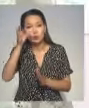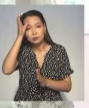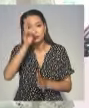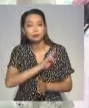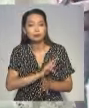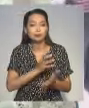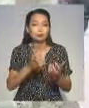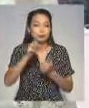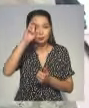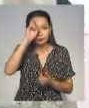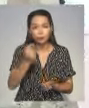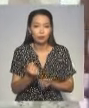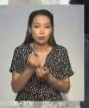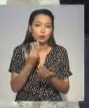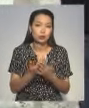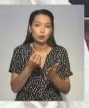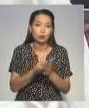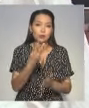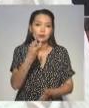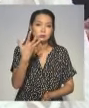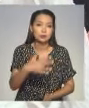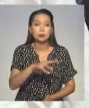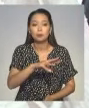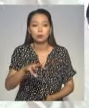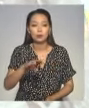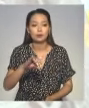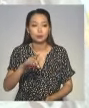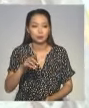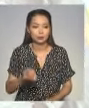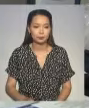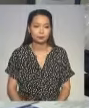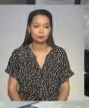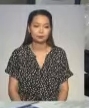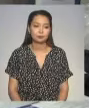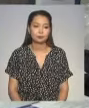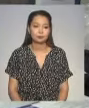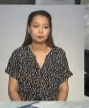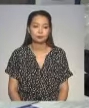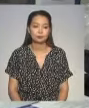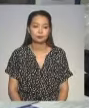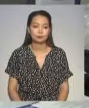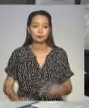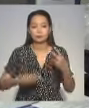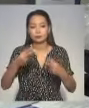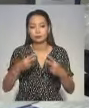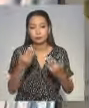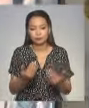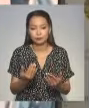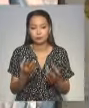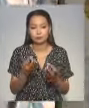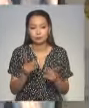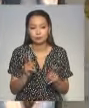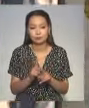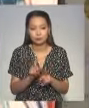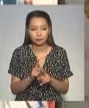получат государственную поддержку в размере до 350 миллионов тенге. По сравнению с аналогами в мире,